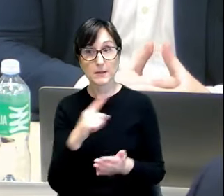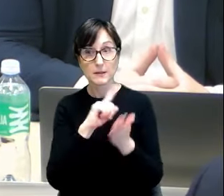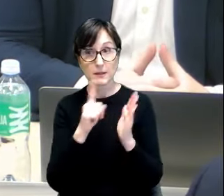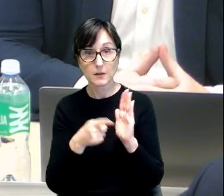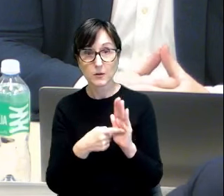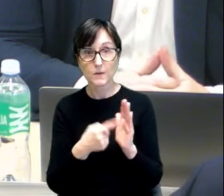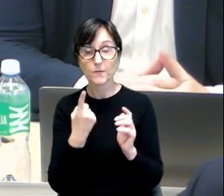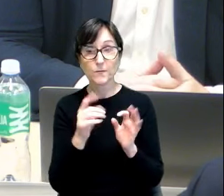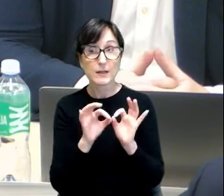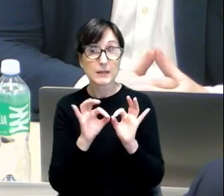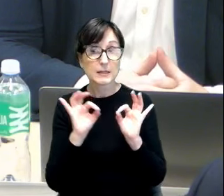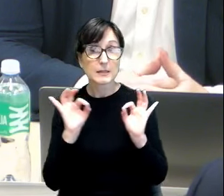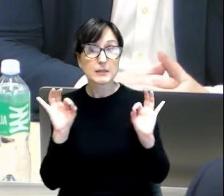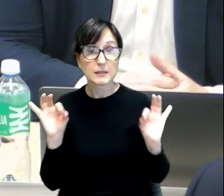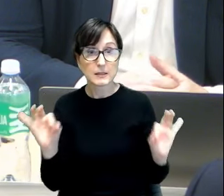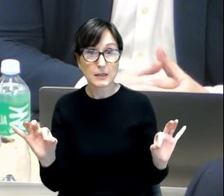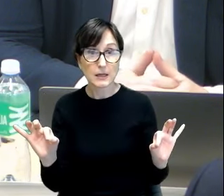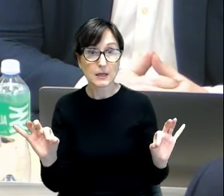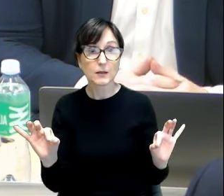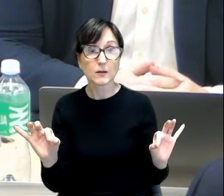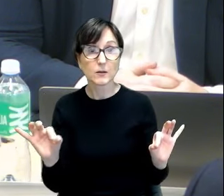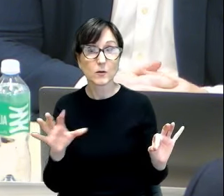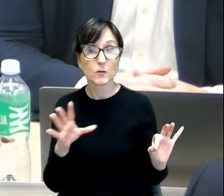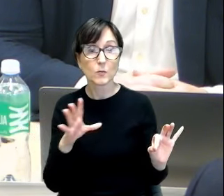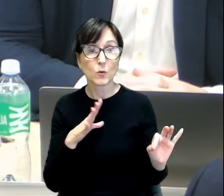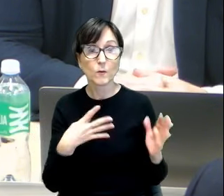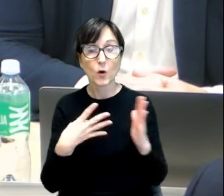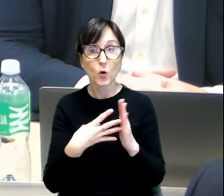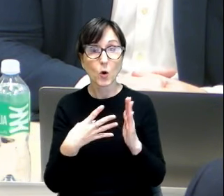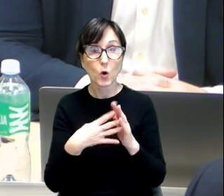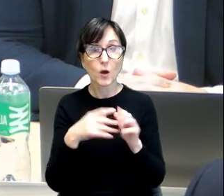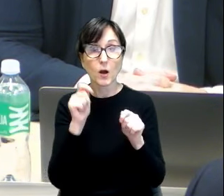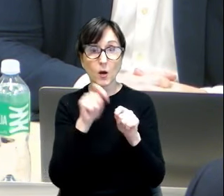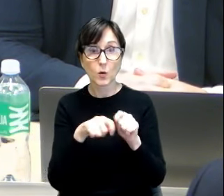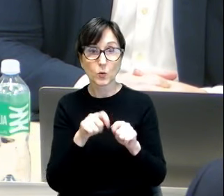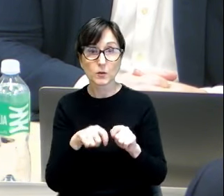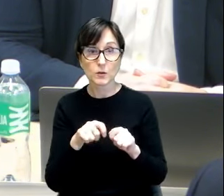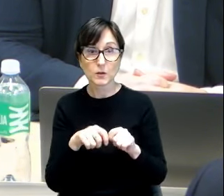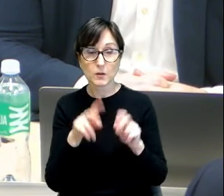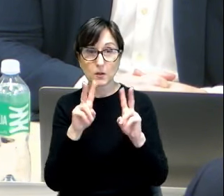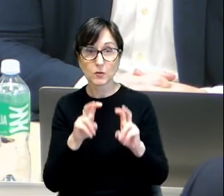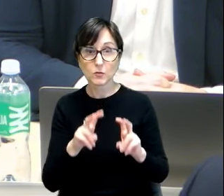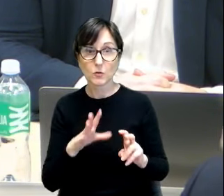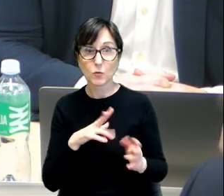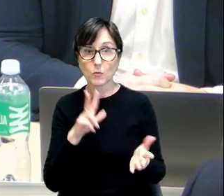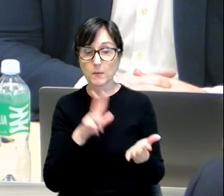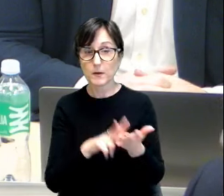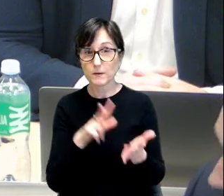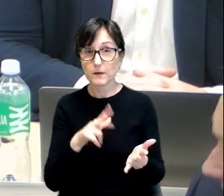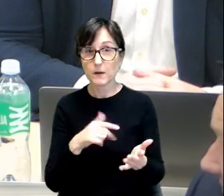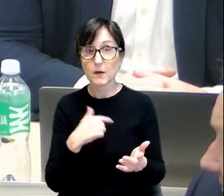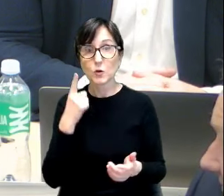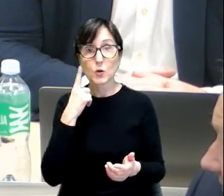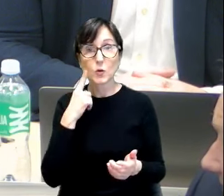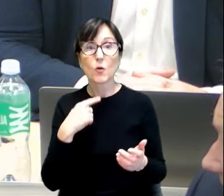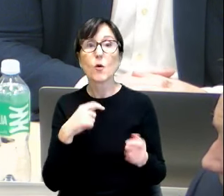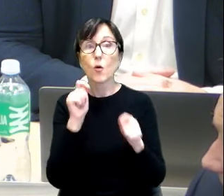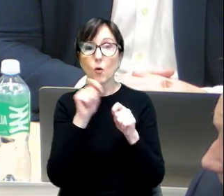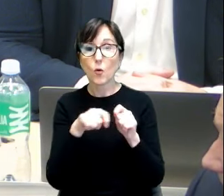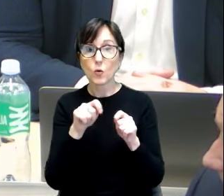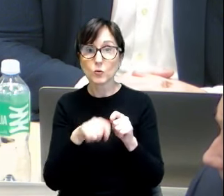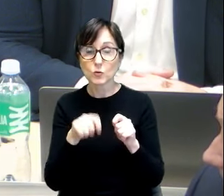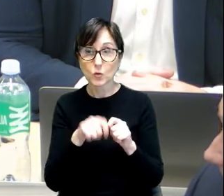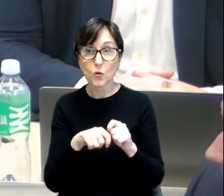prieš šį klausimą dar darbotvarkė buvo kontrolės audito tarnybos ataskaitos tvirtinimas aš tik norėčiau kontrolės komiteto kontrolierės